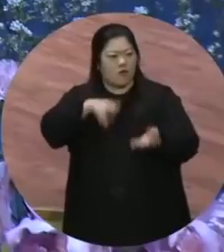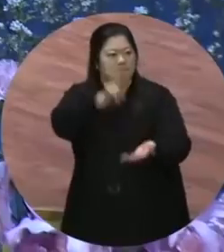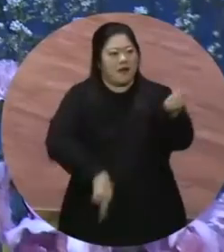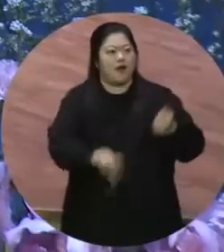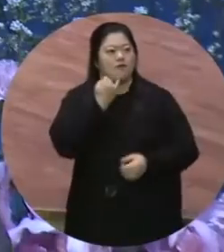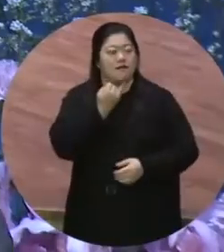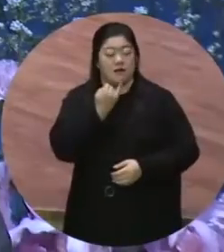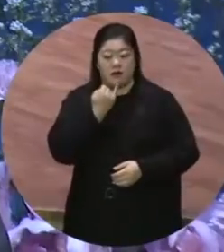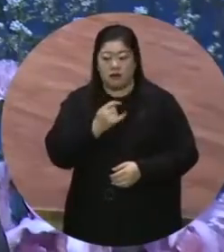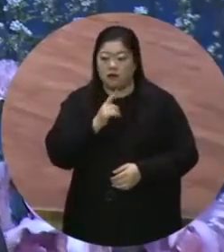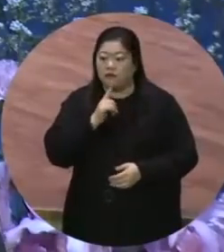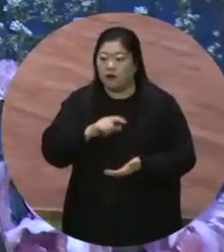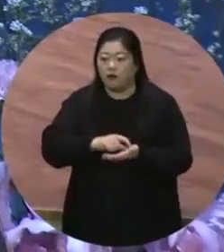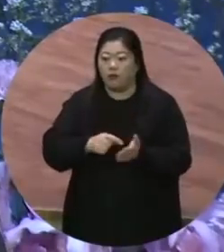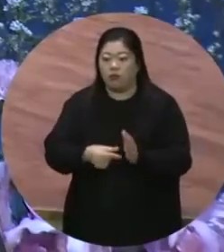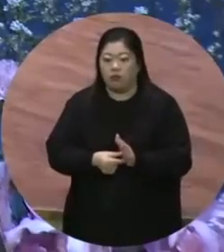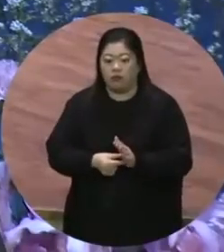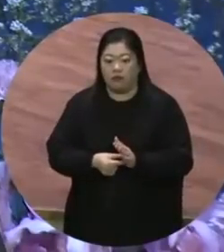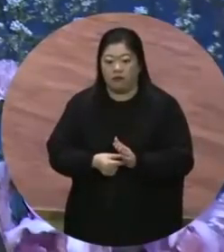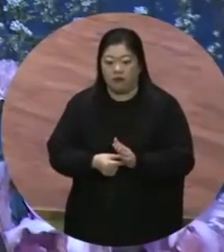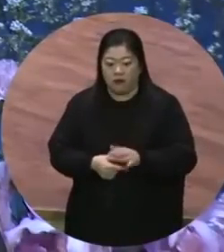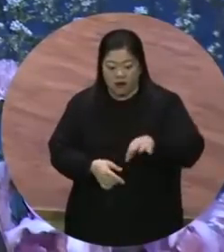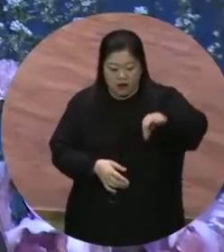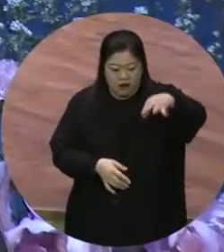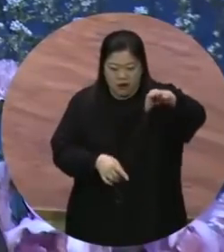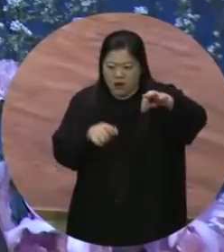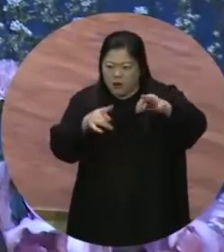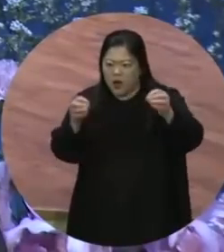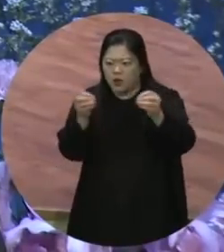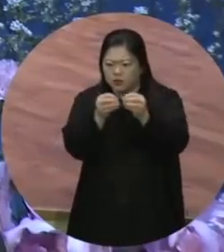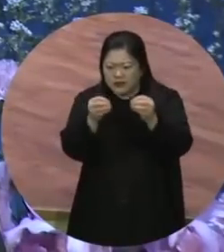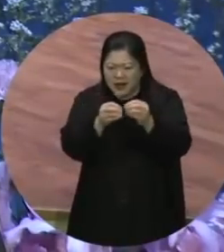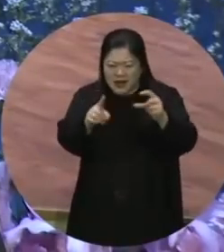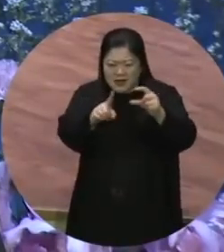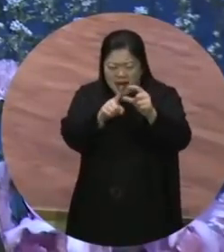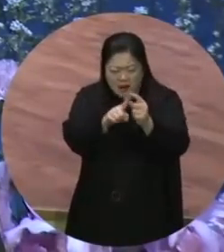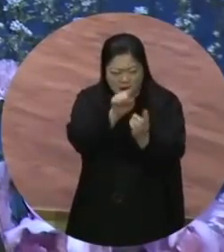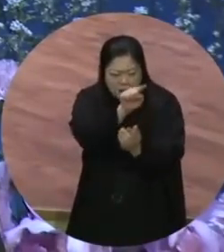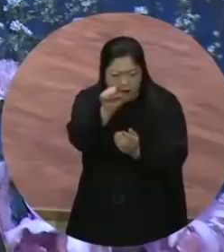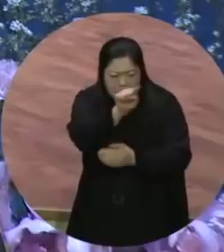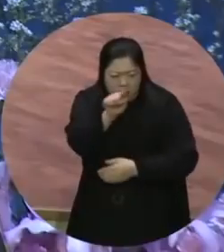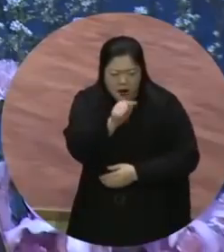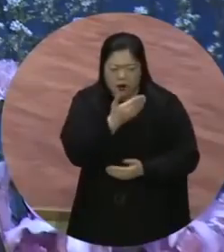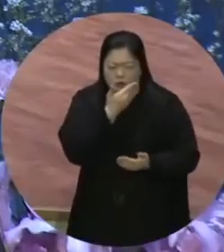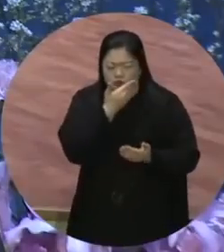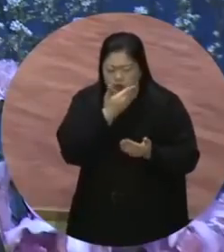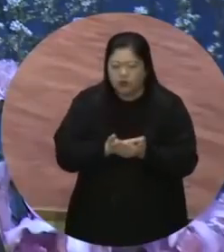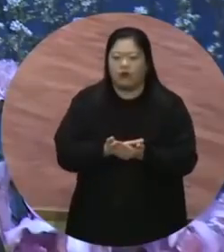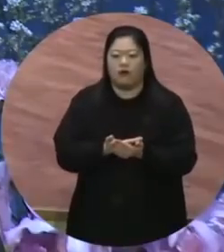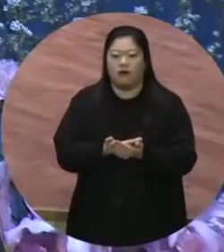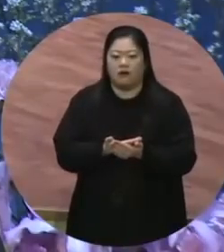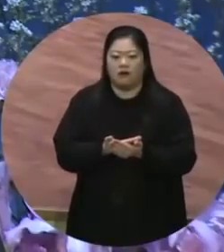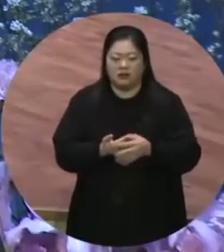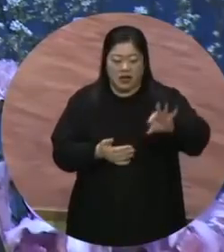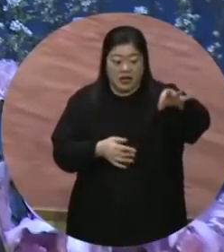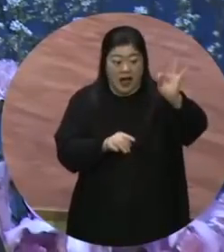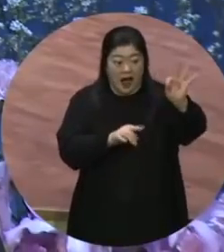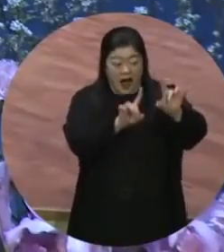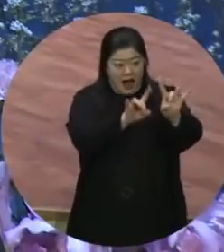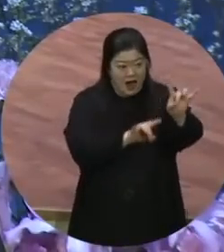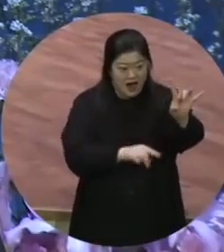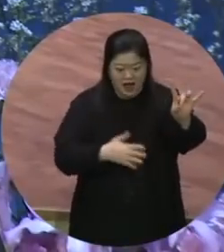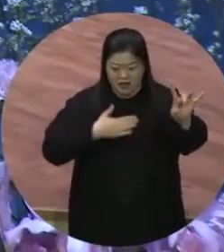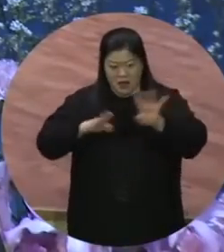이 한 이 한마디 한마디가 그렇게 소중하다는 얘기입니다. 로마서를